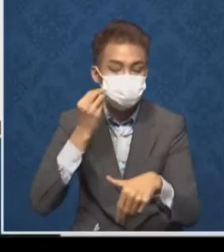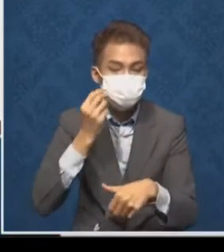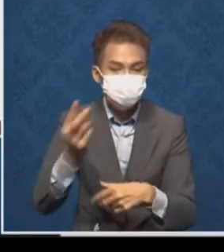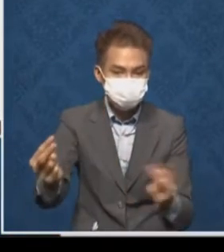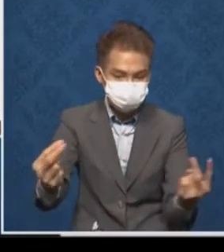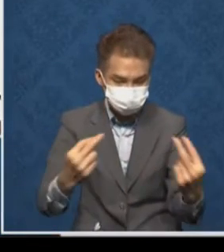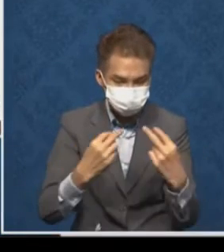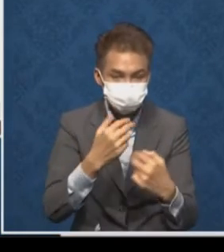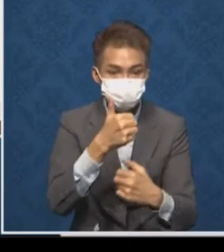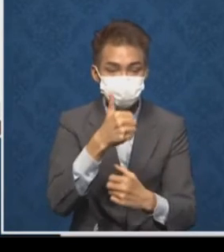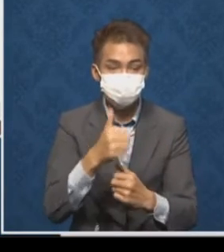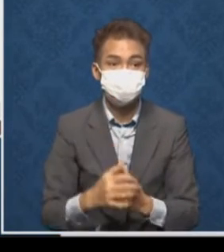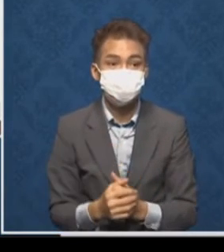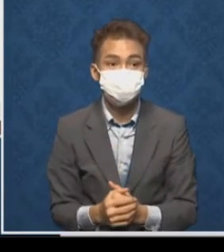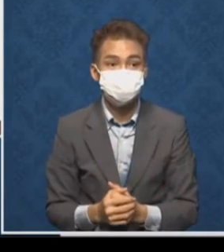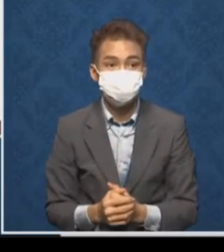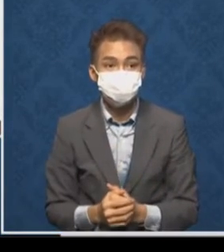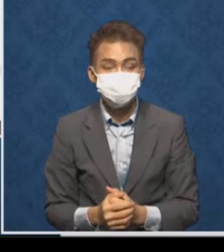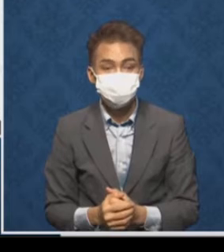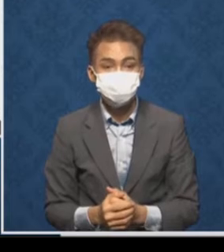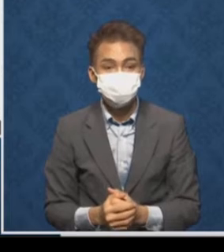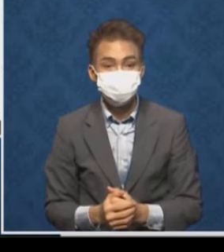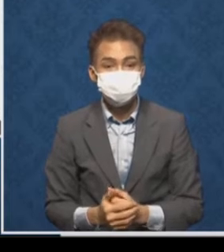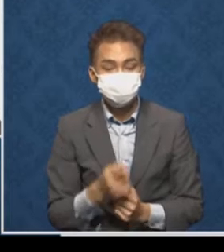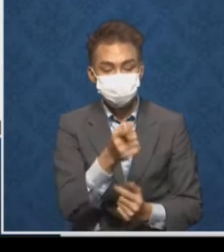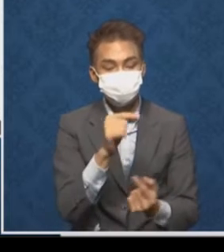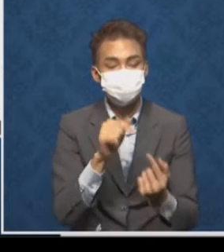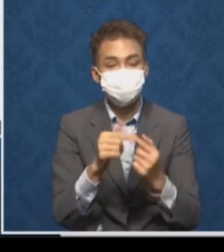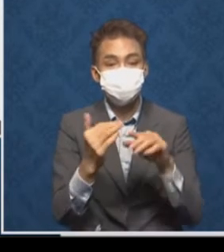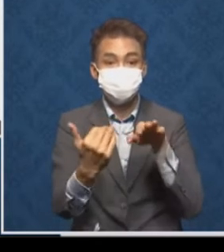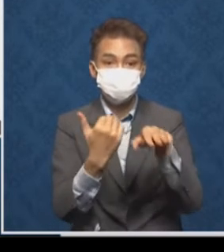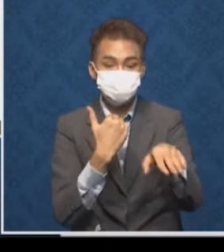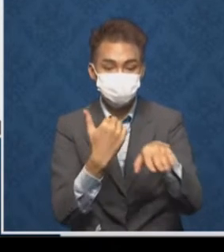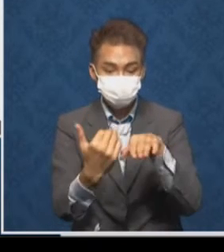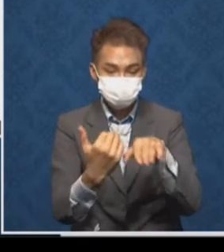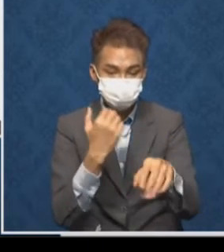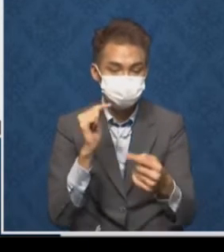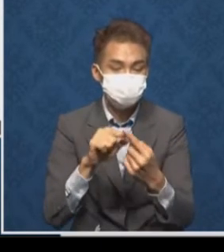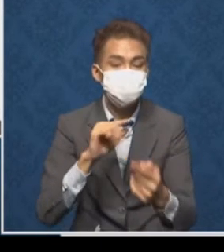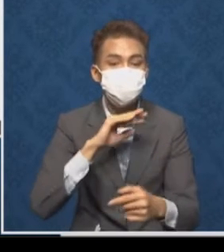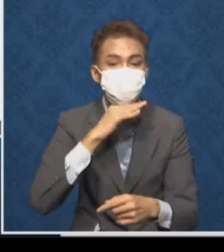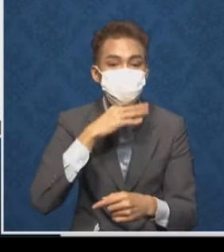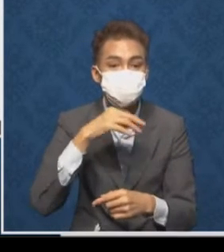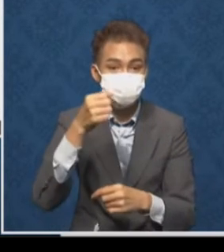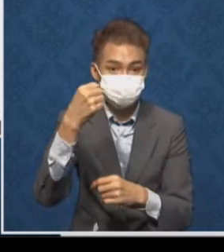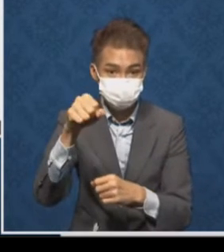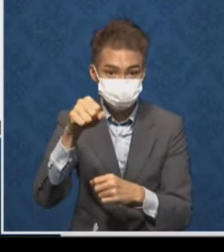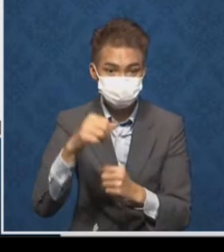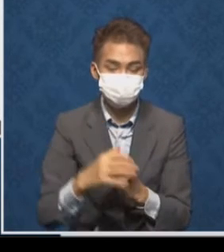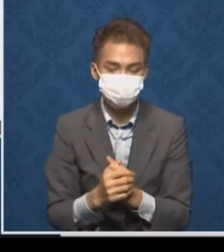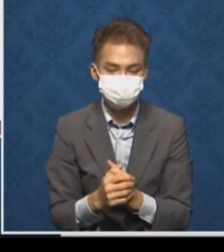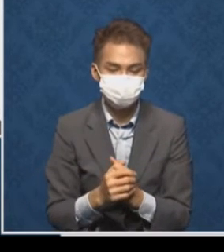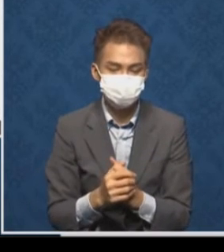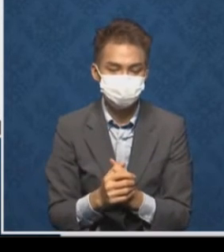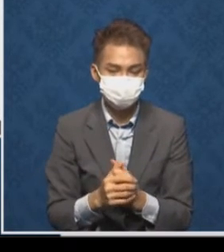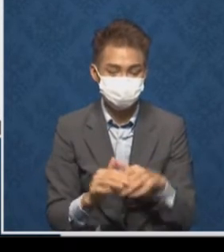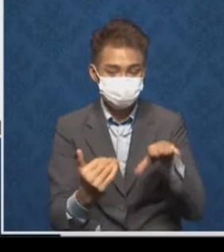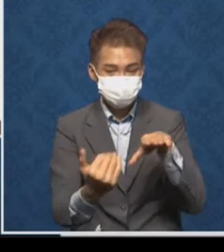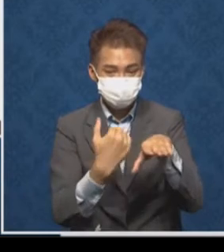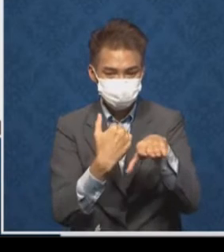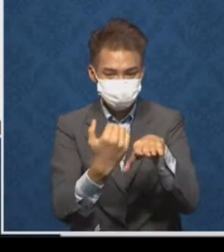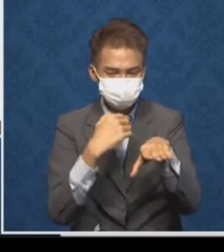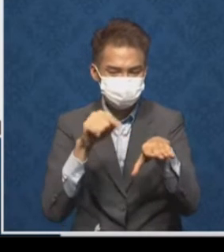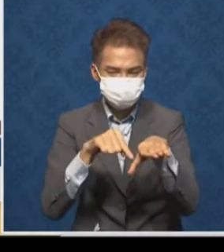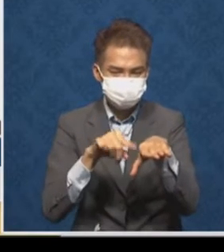ก็เป็นถนนเรียบริมแม่น้ำแม่กองที่หมู่10ตำบลนครชุมนะครับได้ชำรุดเสียหายนะครับเมื่อเ